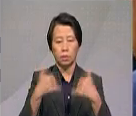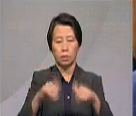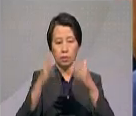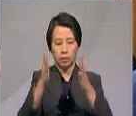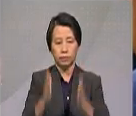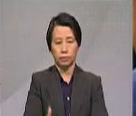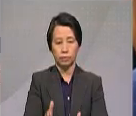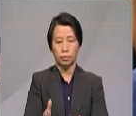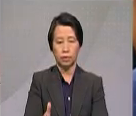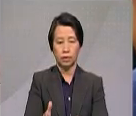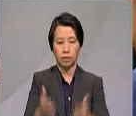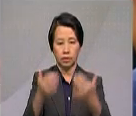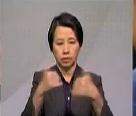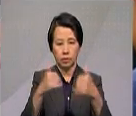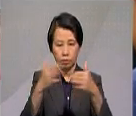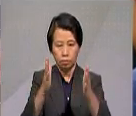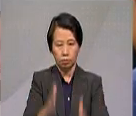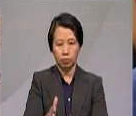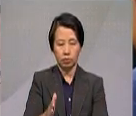pemain-pemain yang